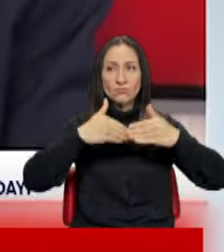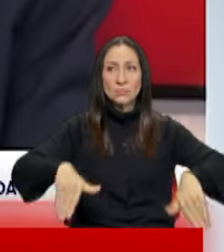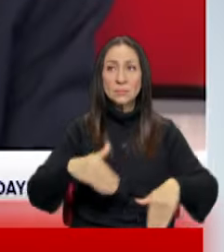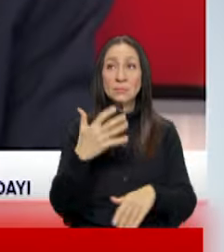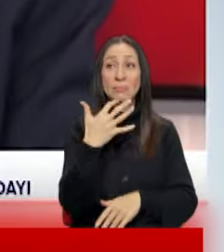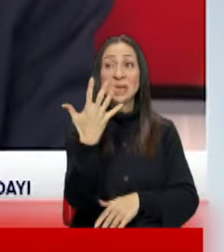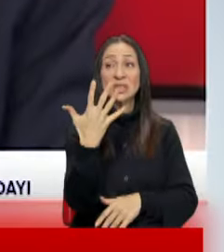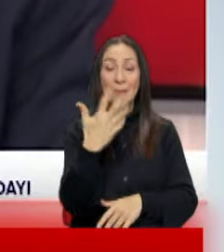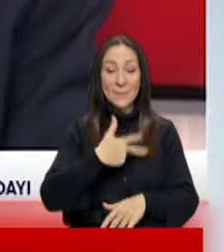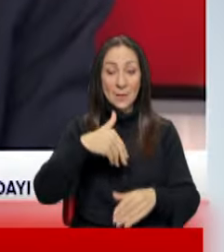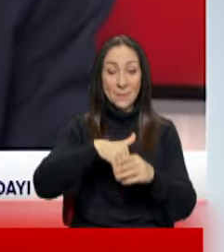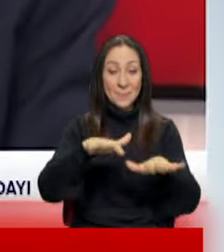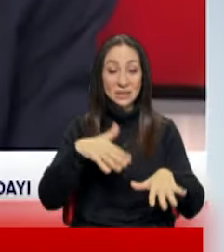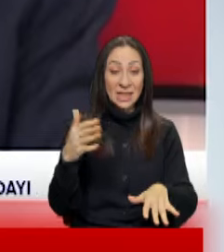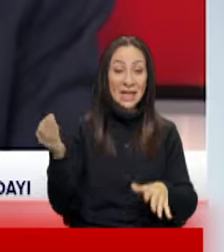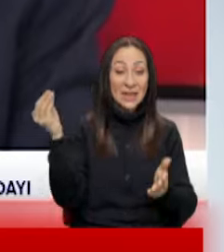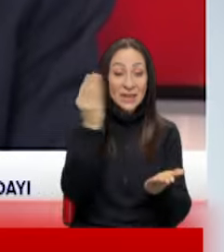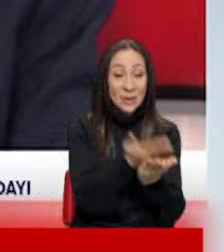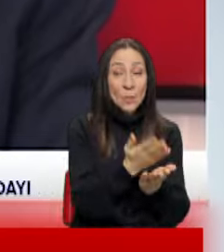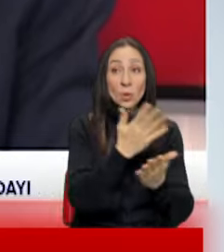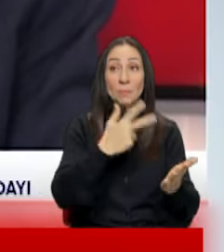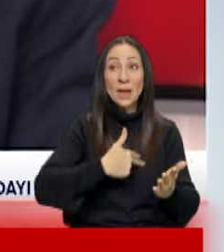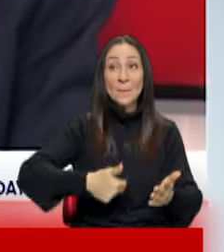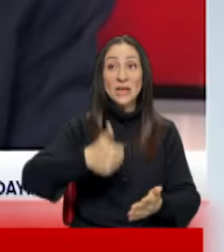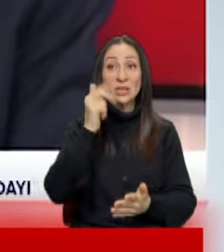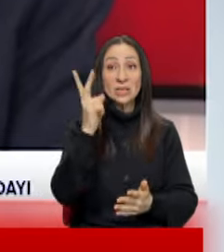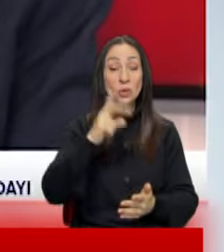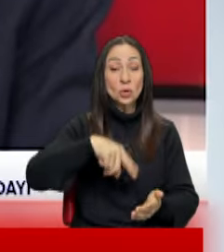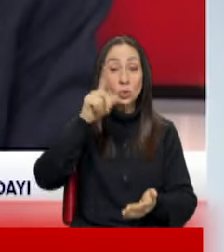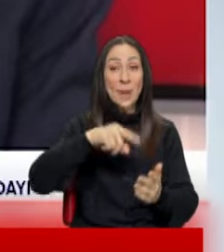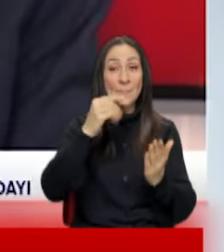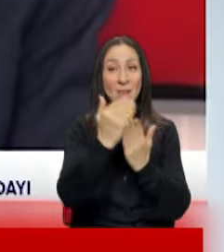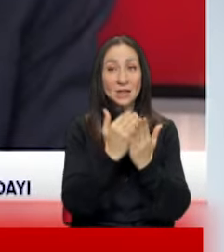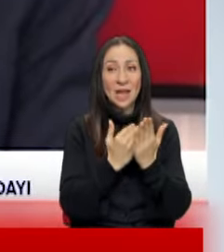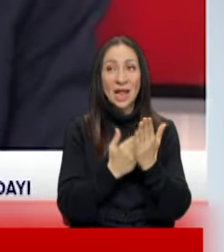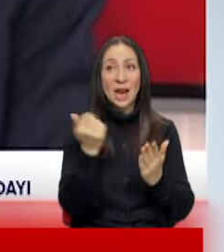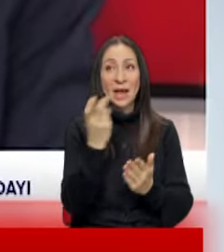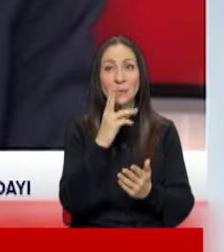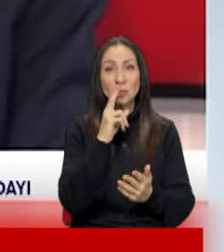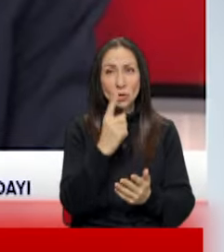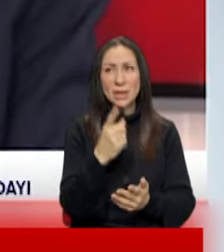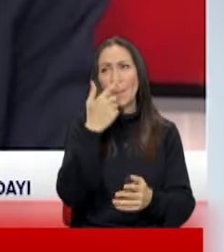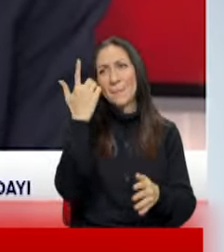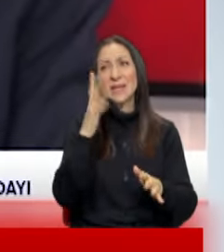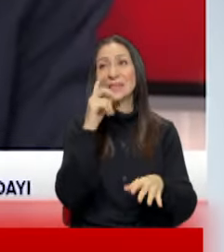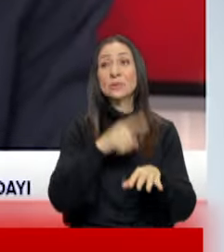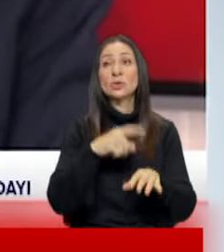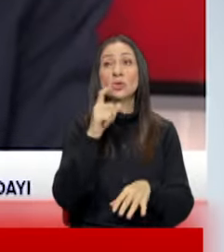5 yılda belediye meclisine getirmiş olduğu Büyükşehir Belediye Başkanı'nın gündem maddeleri, rakamı söylesem belki